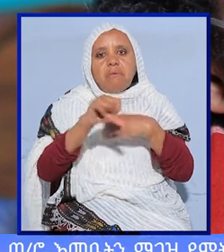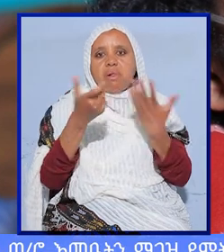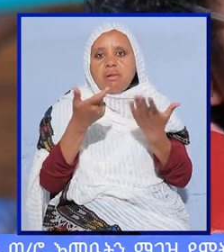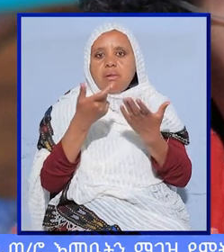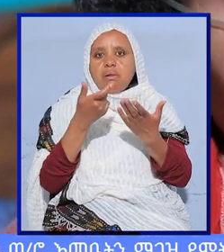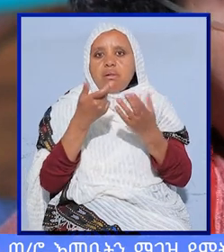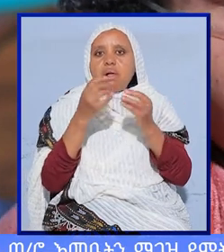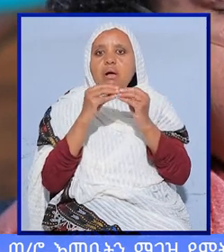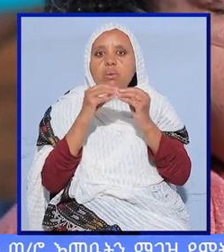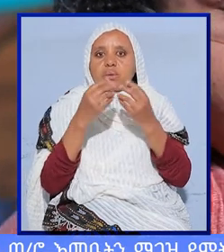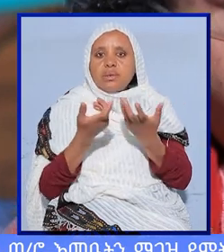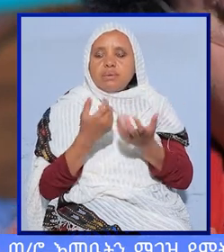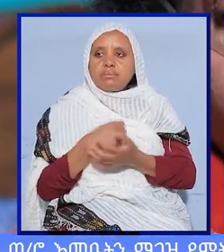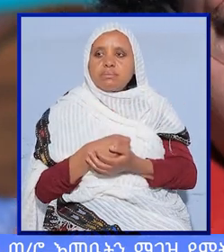አካውንቲንግ።